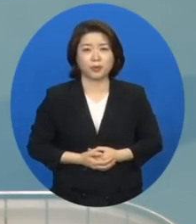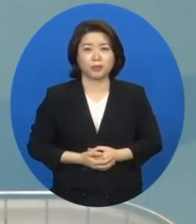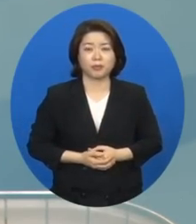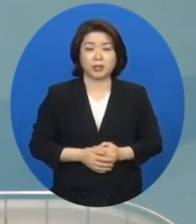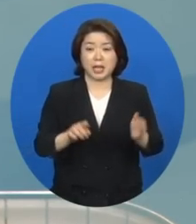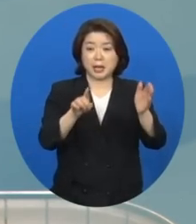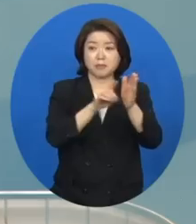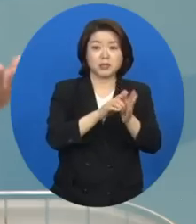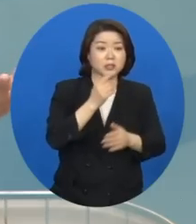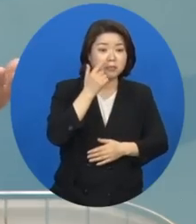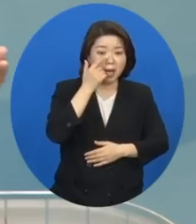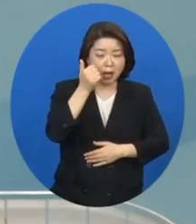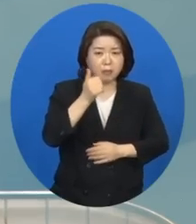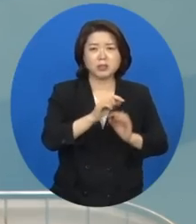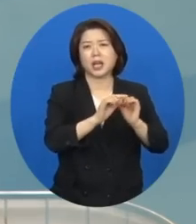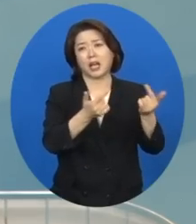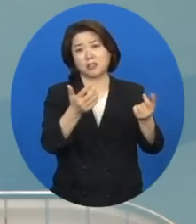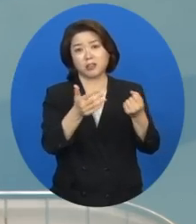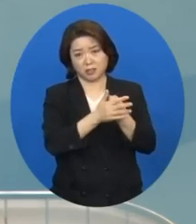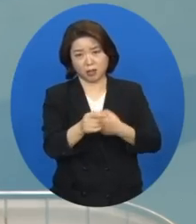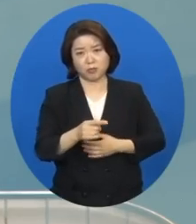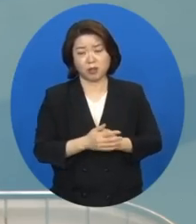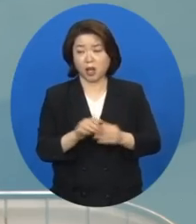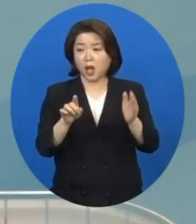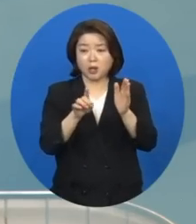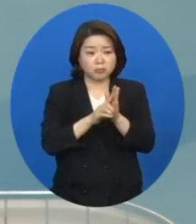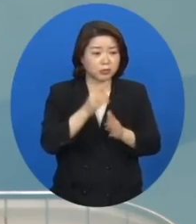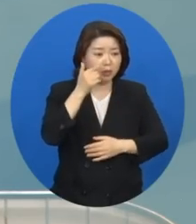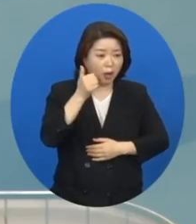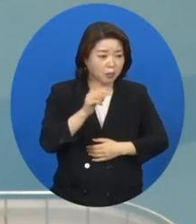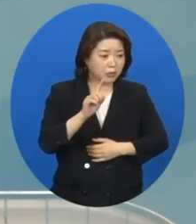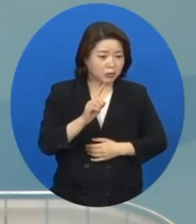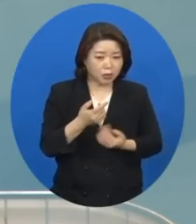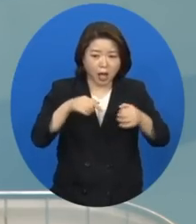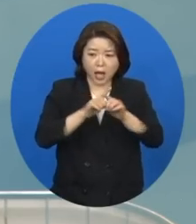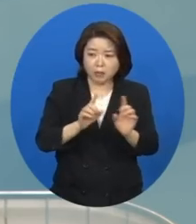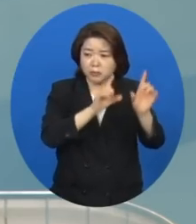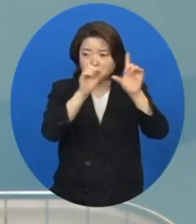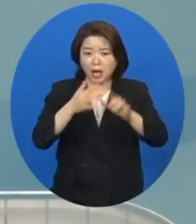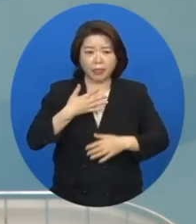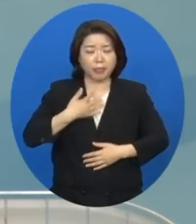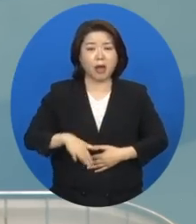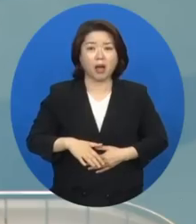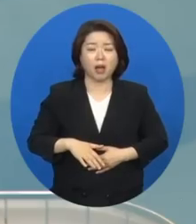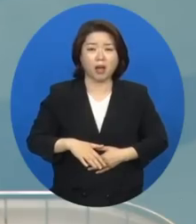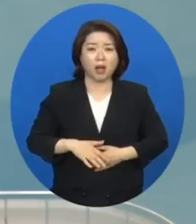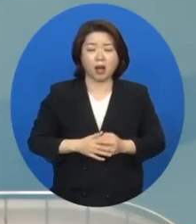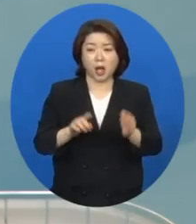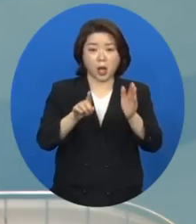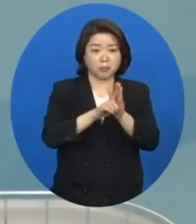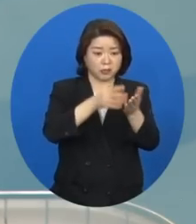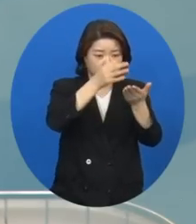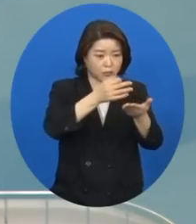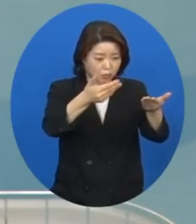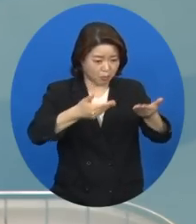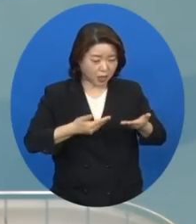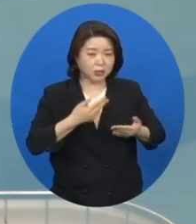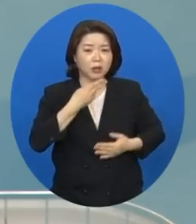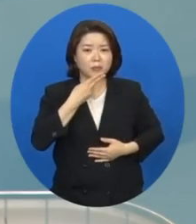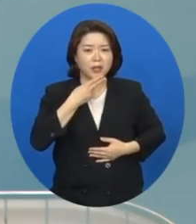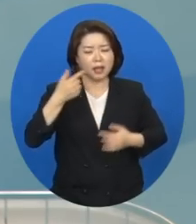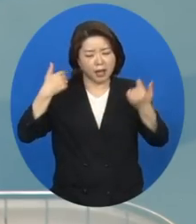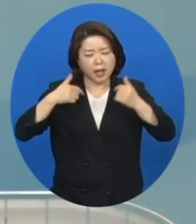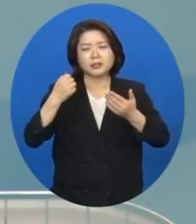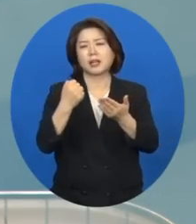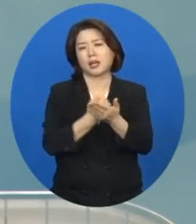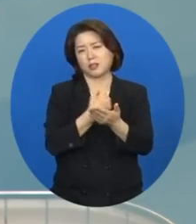믿음의 아버지 아니었으니까 믿음의 아버지로 한 번도 이렇게 지내본 적이 없으니 믿음의 유산이 없다는 게 저에겐 늘